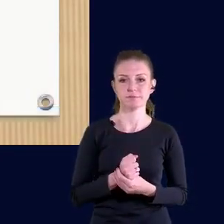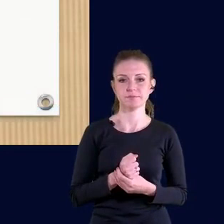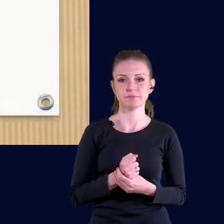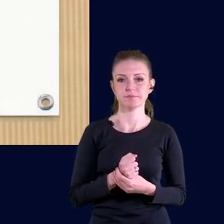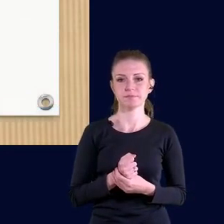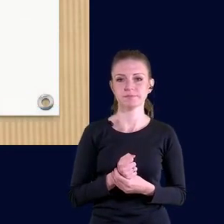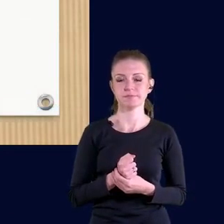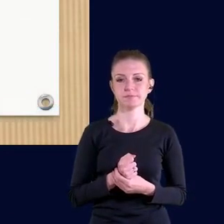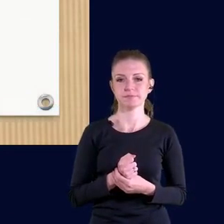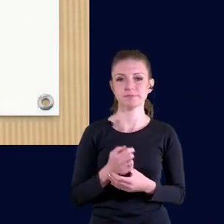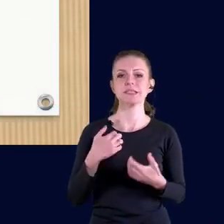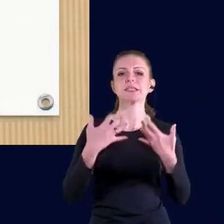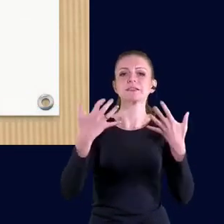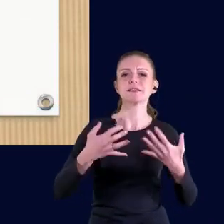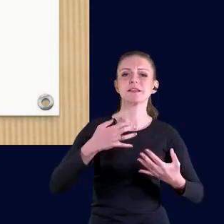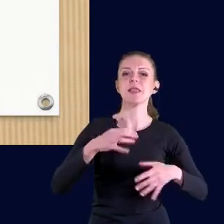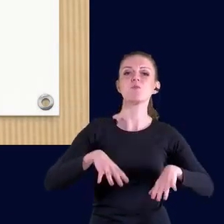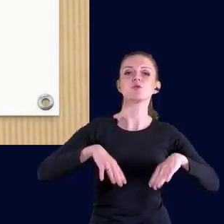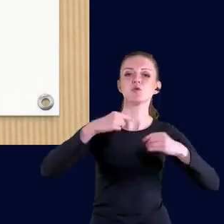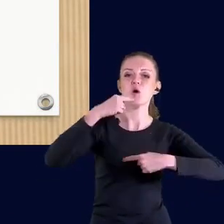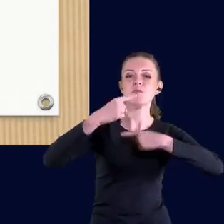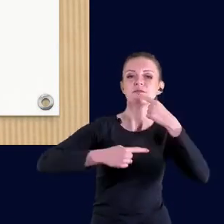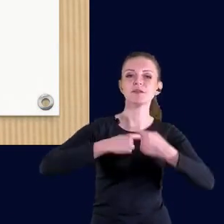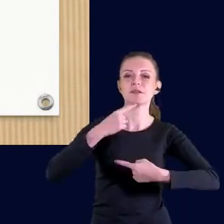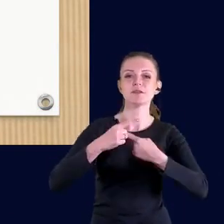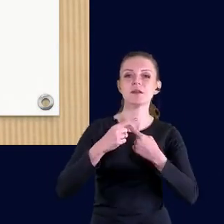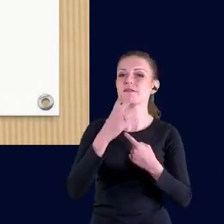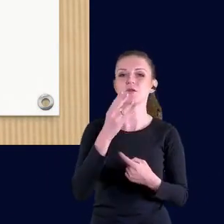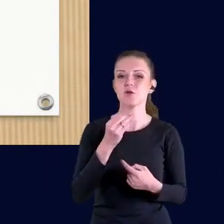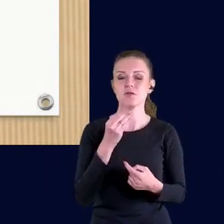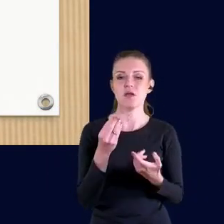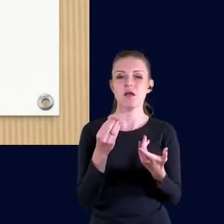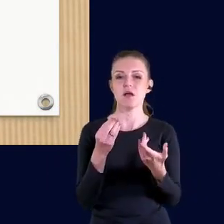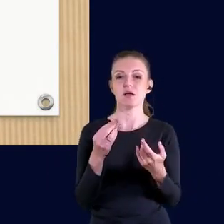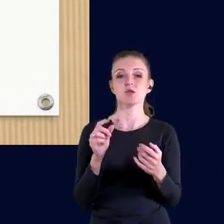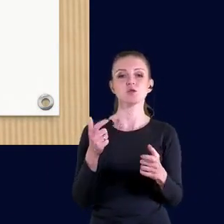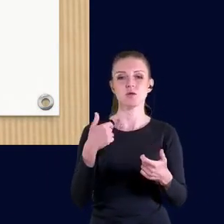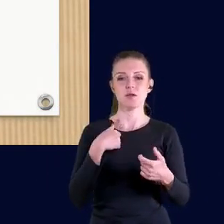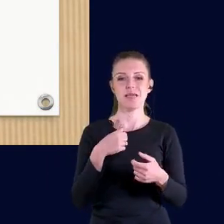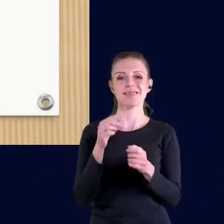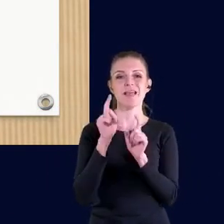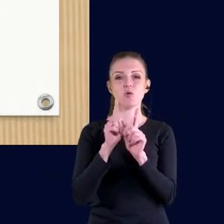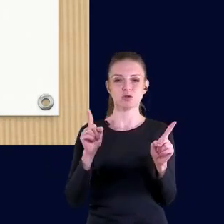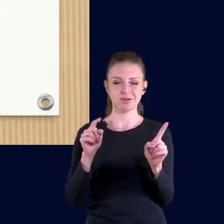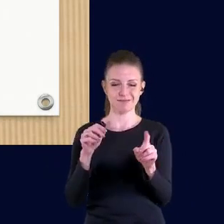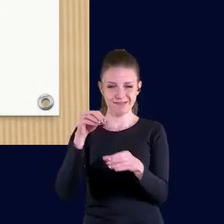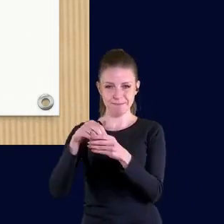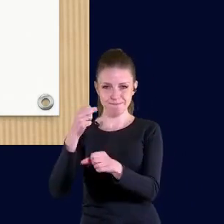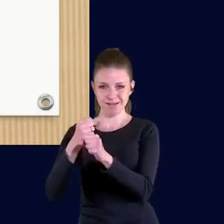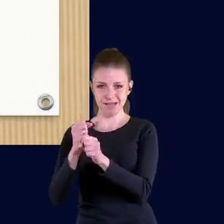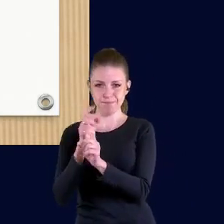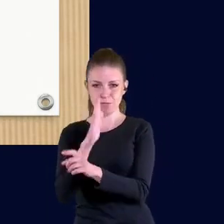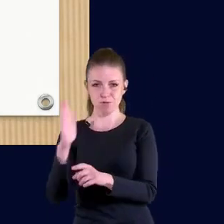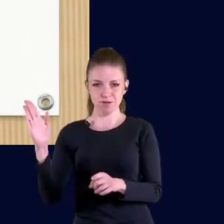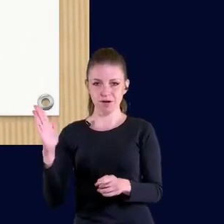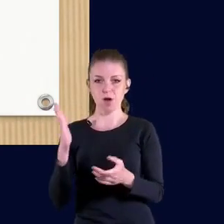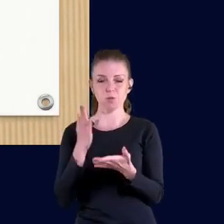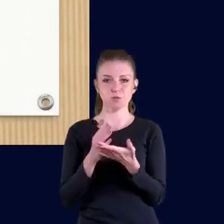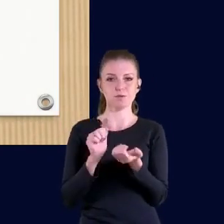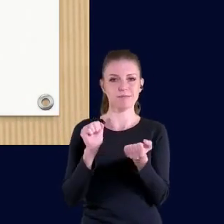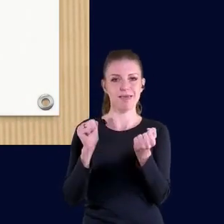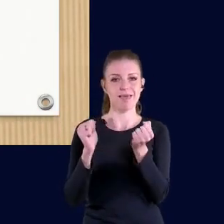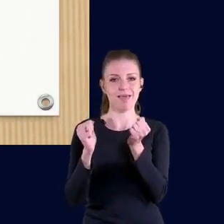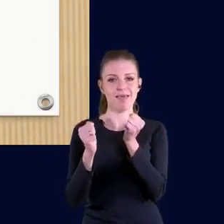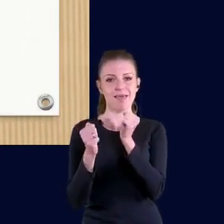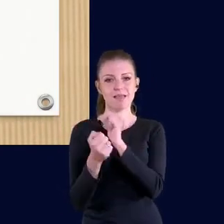nie chciałabym tutaj państwo na wstępie powiedzieć jak rola nauczyciela bibliotekarza zmienia się w procesie